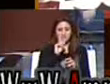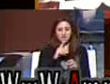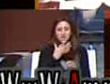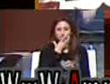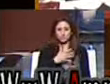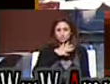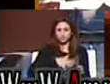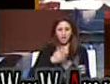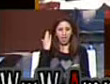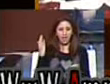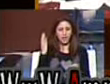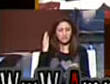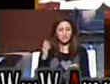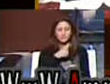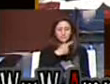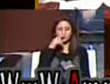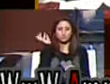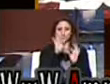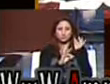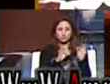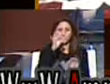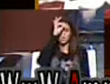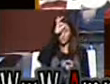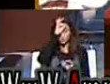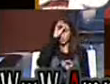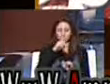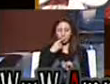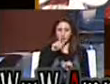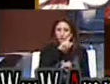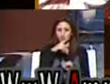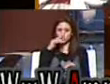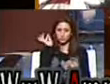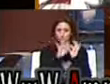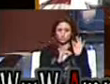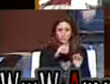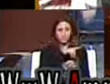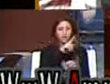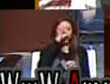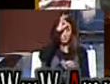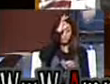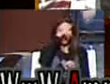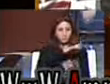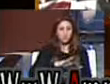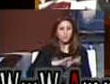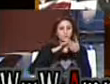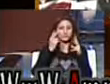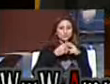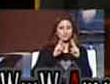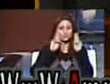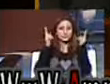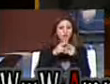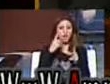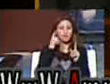تخاطب بيها جهاز الشرطة، لأن أعتقد إن هم فاهمين أكتر من غيرهم إن جهاز الشرطة ده الجهاز اللي بيحمي الوطن وهو اللي بيحمي ممتلكات وأراضي